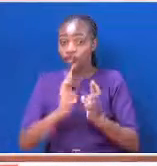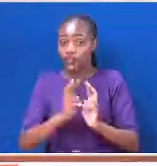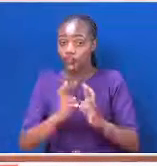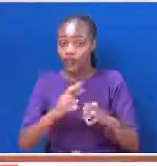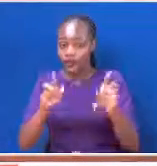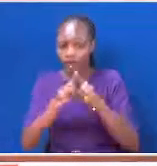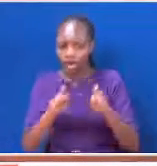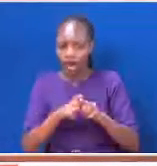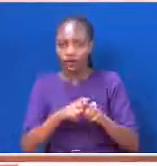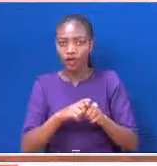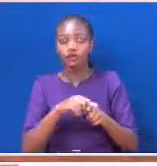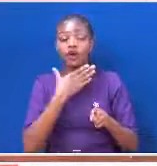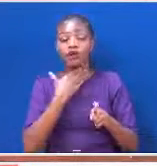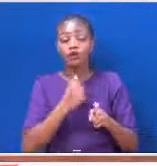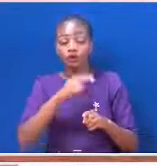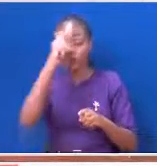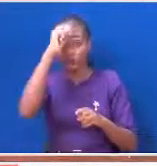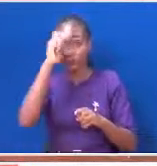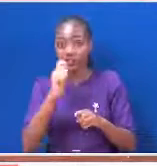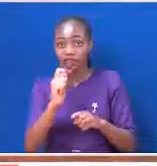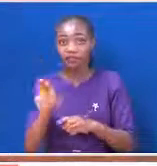akim Taka kumharas